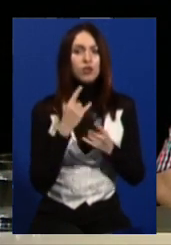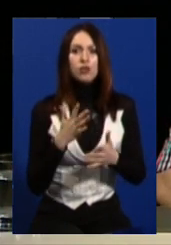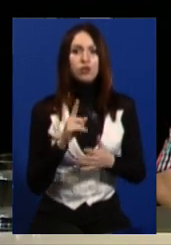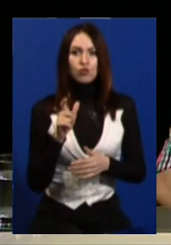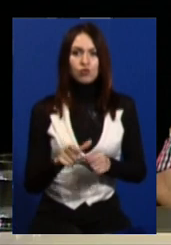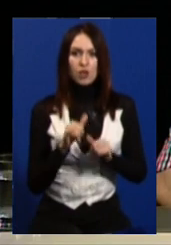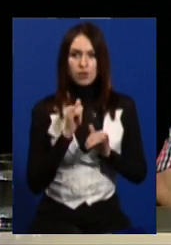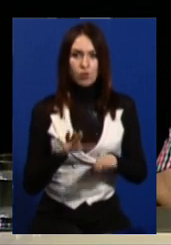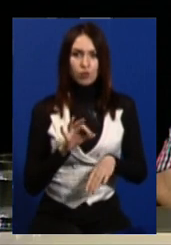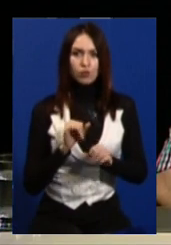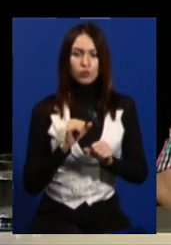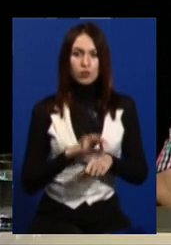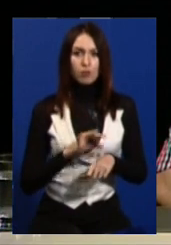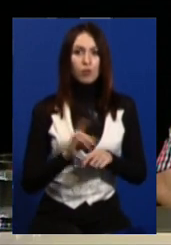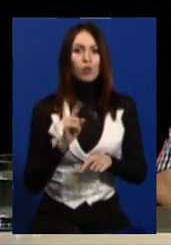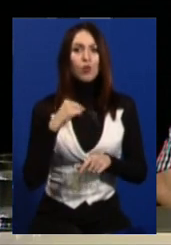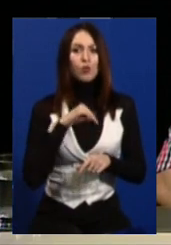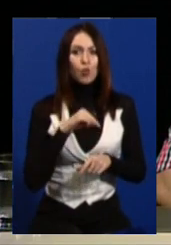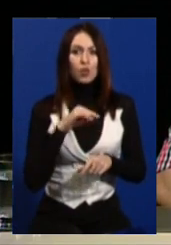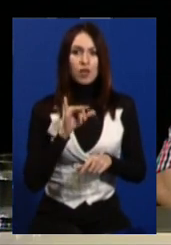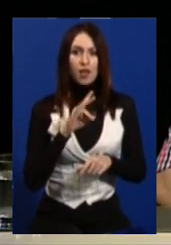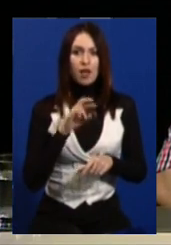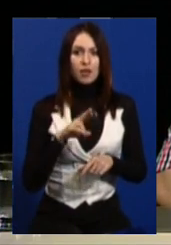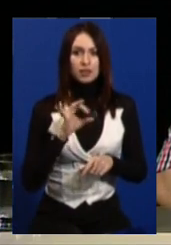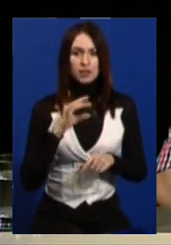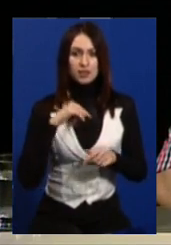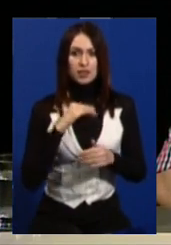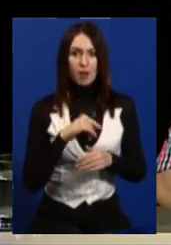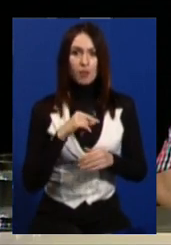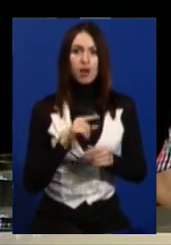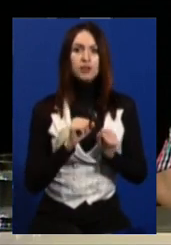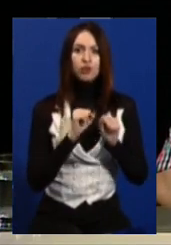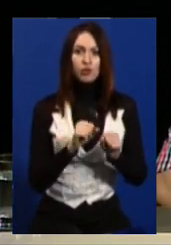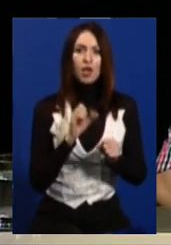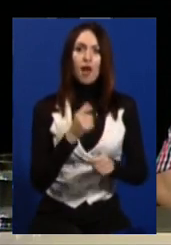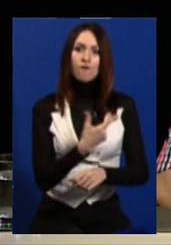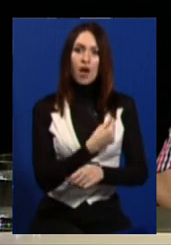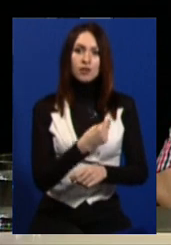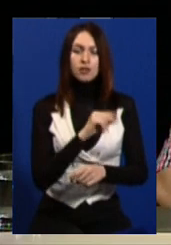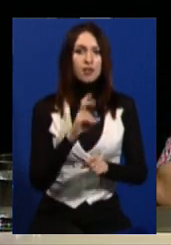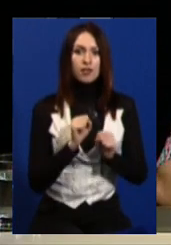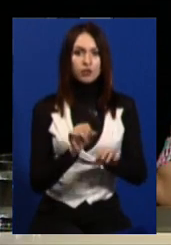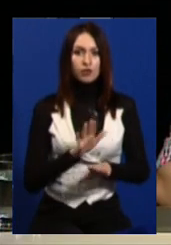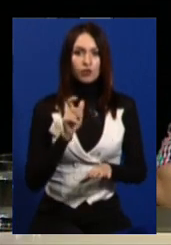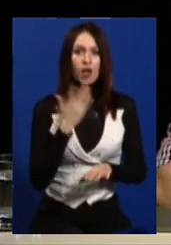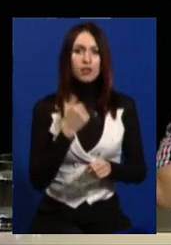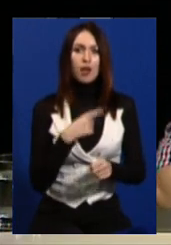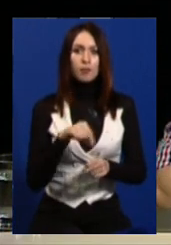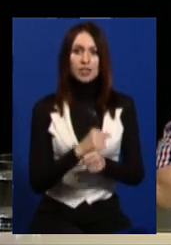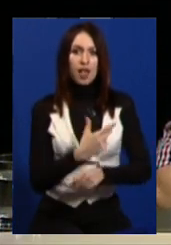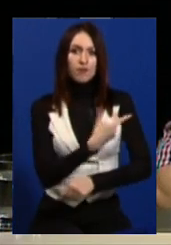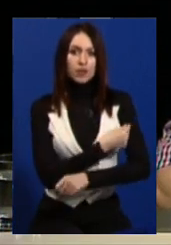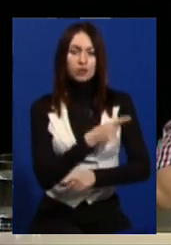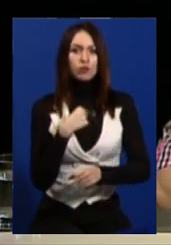заболеть. Потому что иммунная система человека защищает непосредственно. Вакцинные препараты человека не защищают. Когда мы вводим вакцину, мы